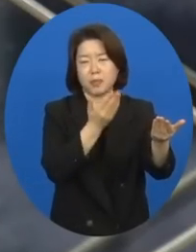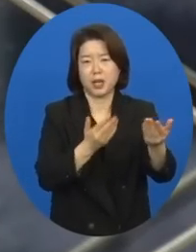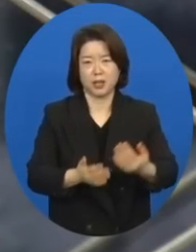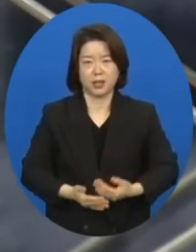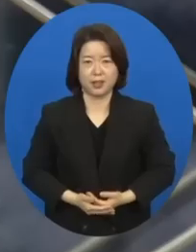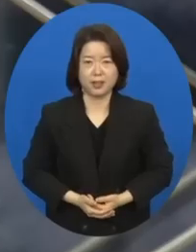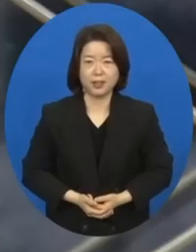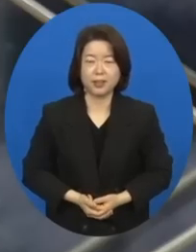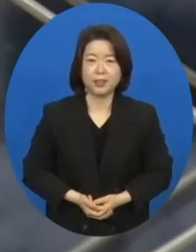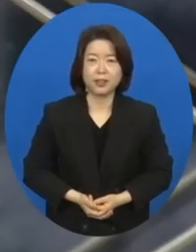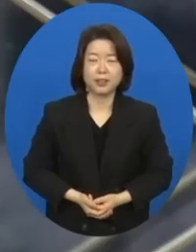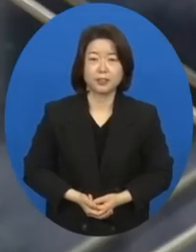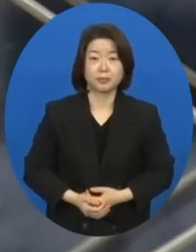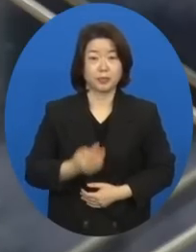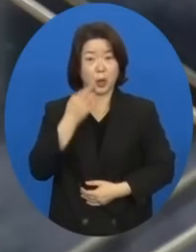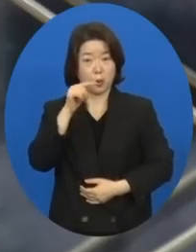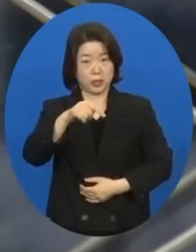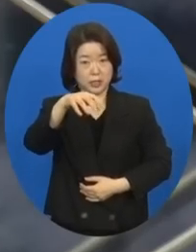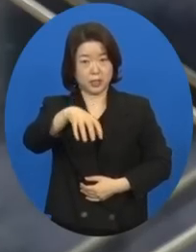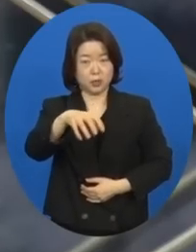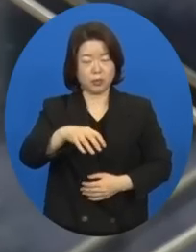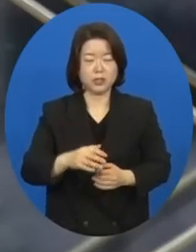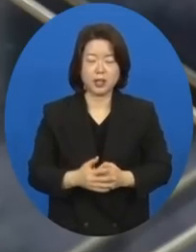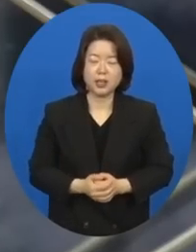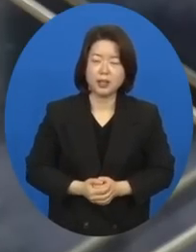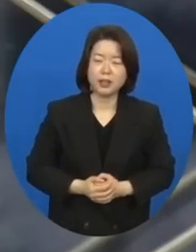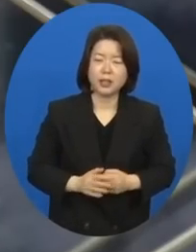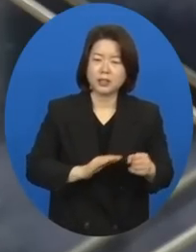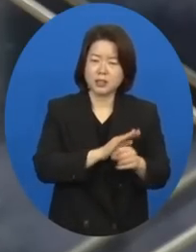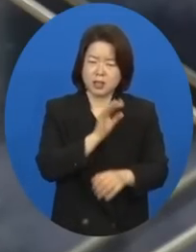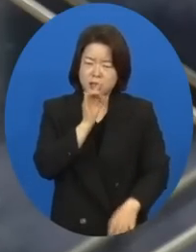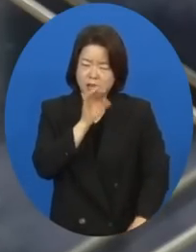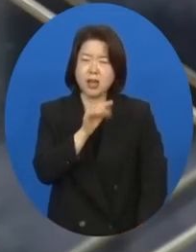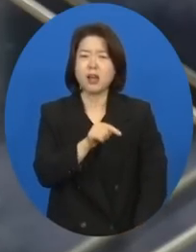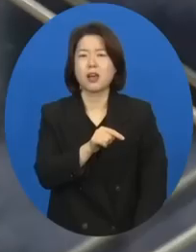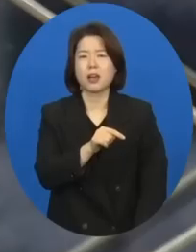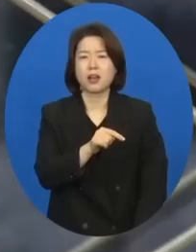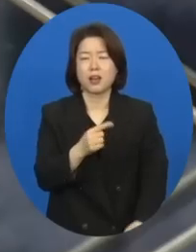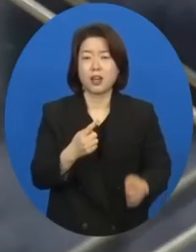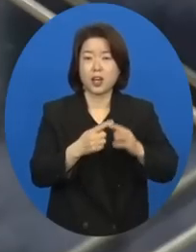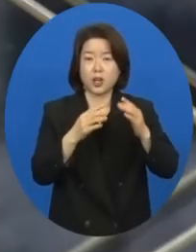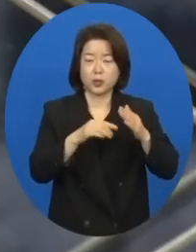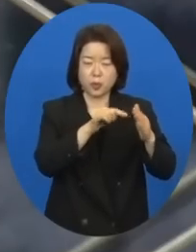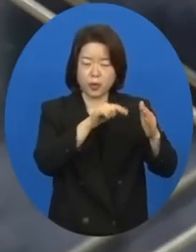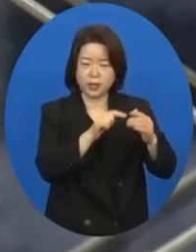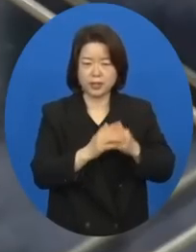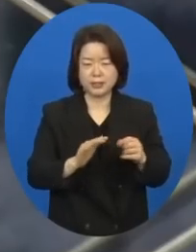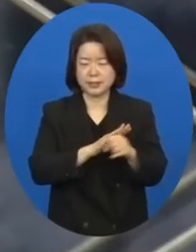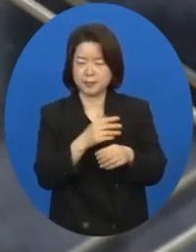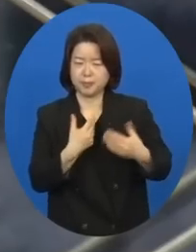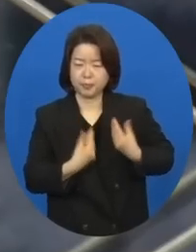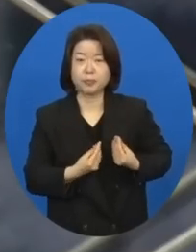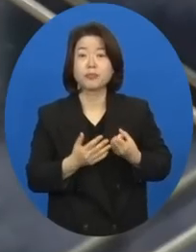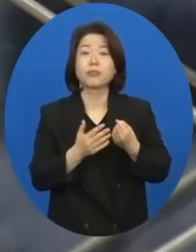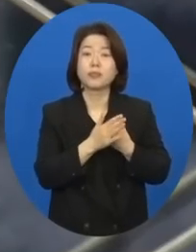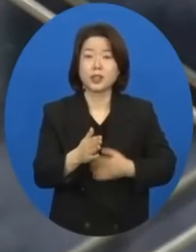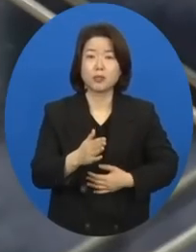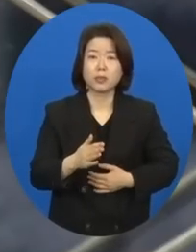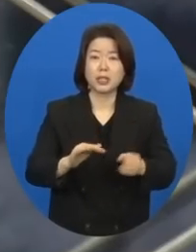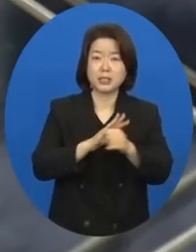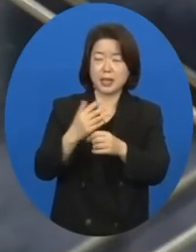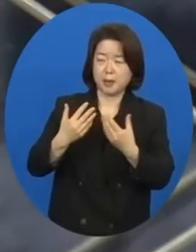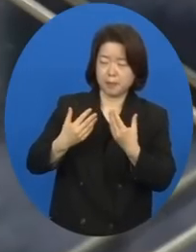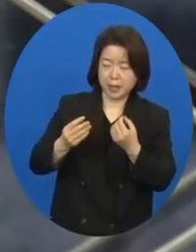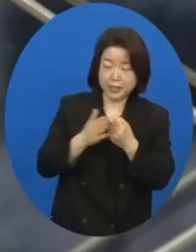혹시 지금 이 자리에 사랑이 안 되어서 교회 안에서 사랑의 좌절 때문에, 사랑의 낙심